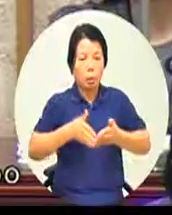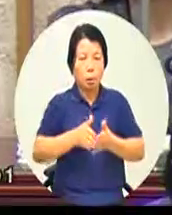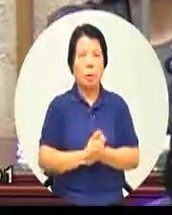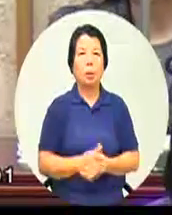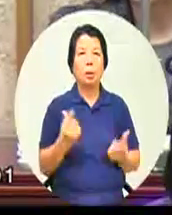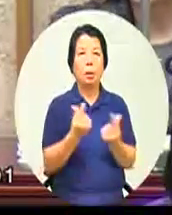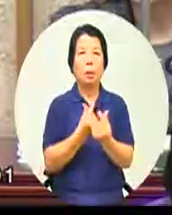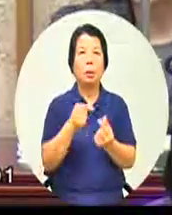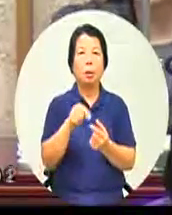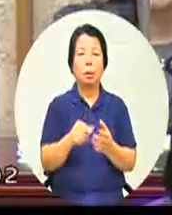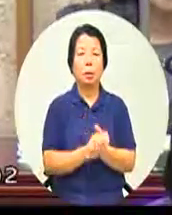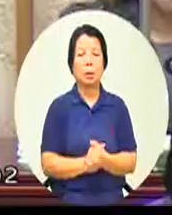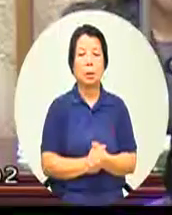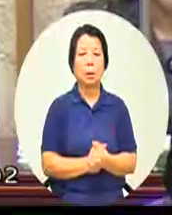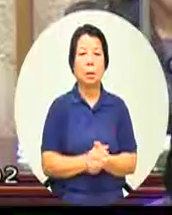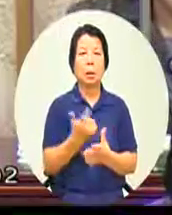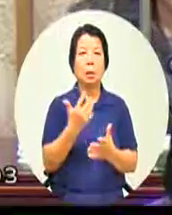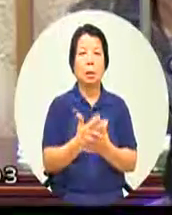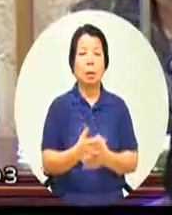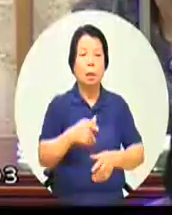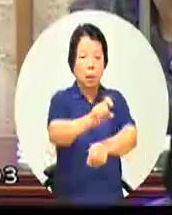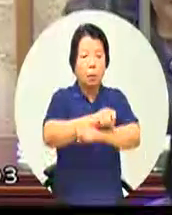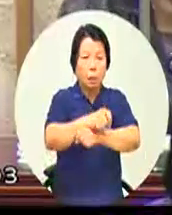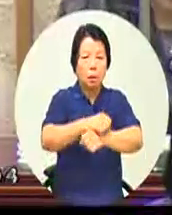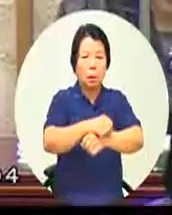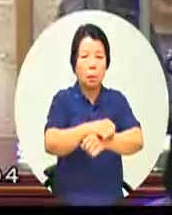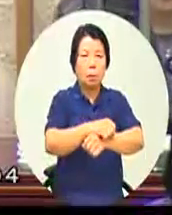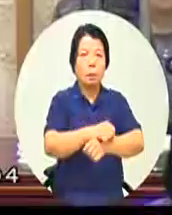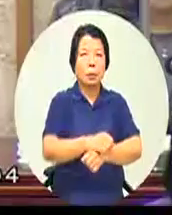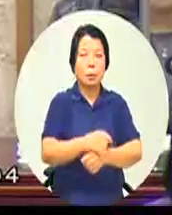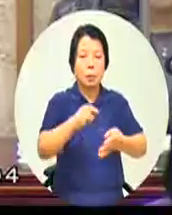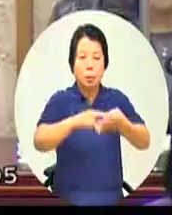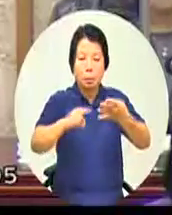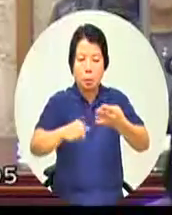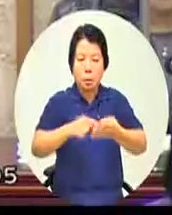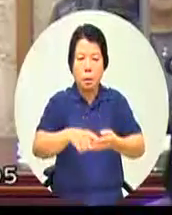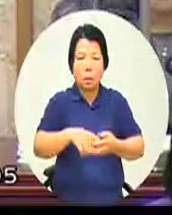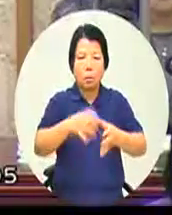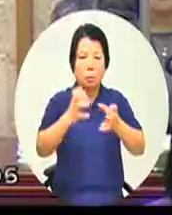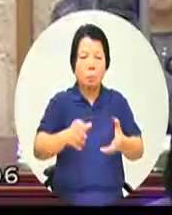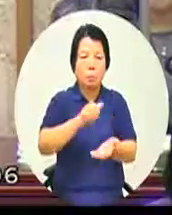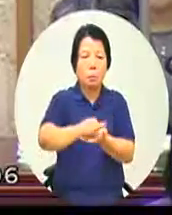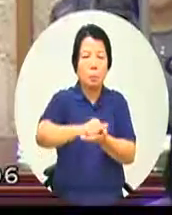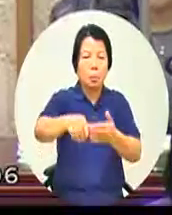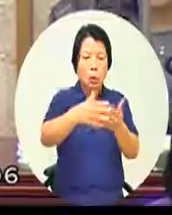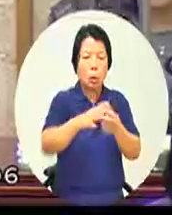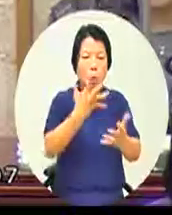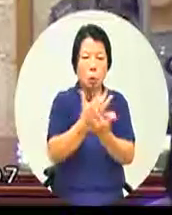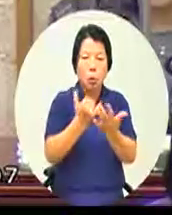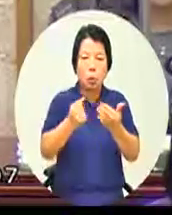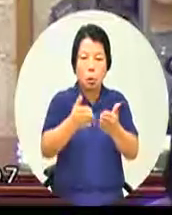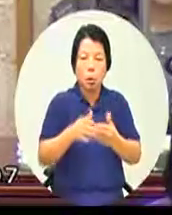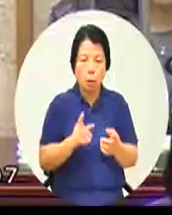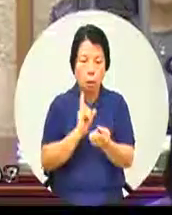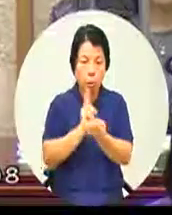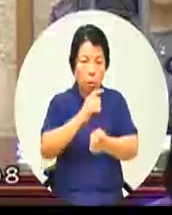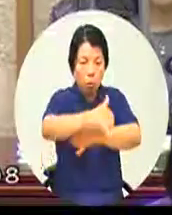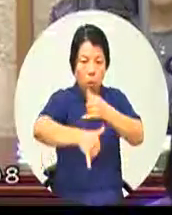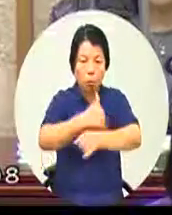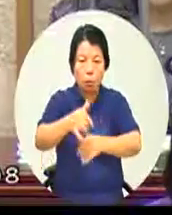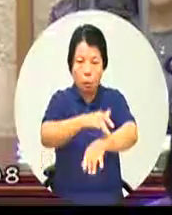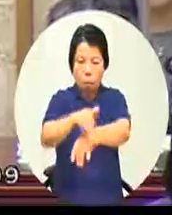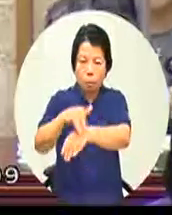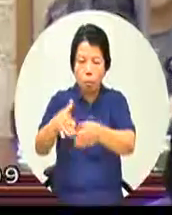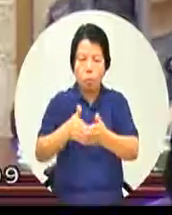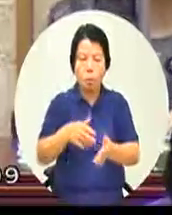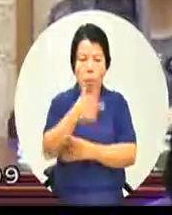伫来课纲咧调整的时阵，我嘛拢希望讲学生伊学的物件，其实爱为伊的生活周遭，像所在议员讲的，曹